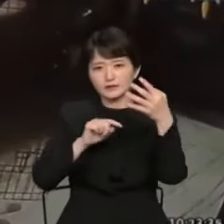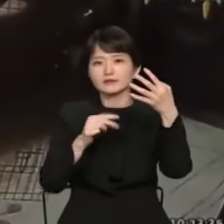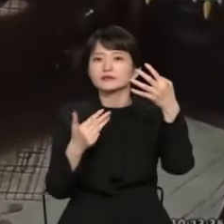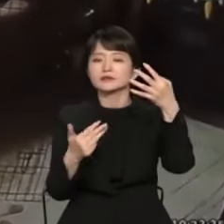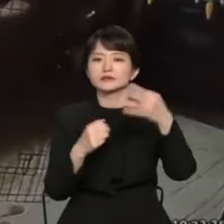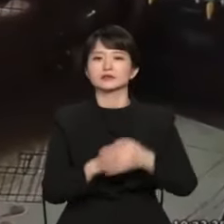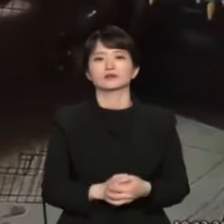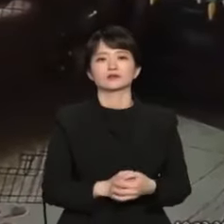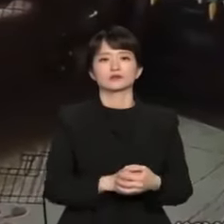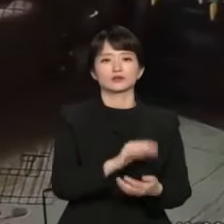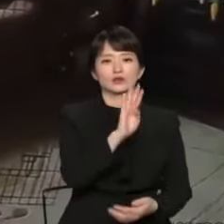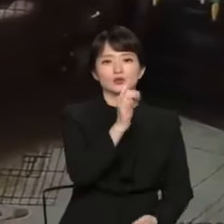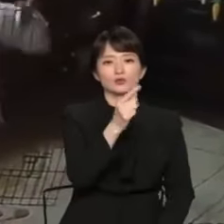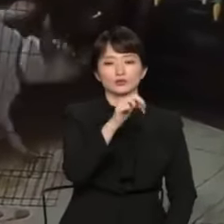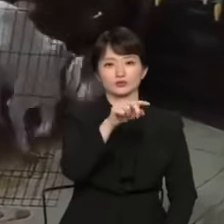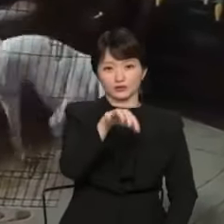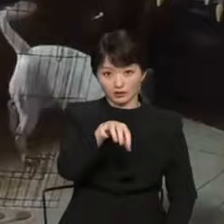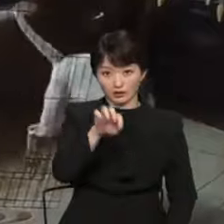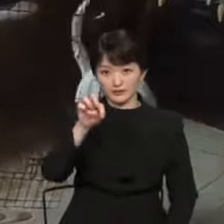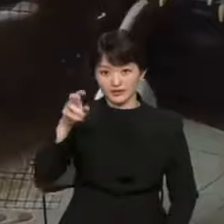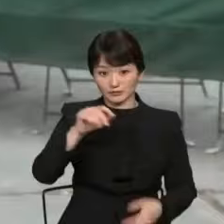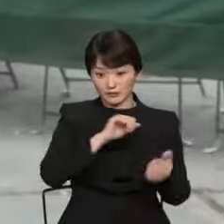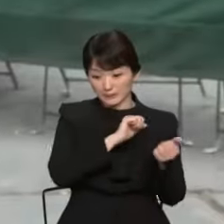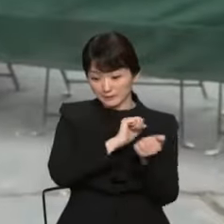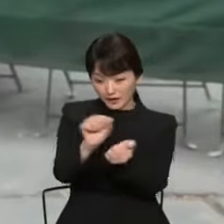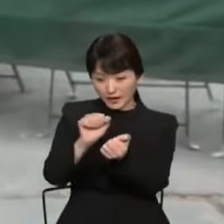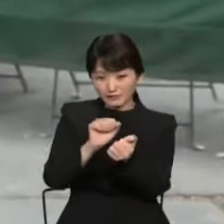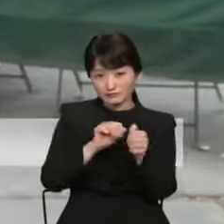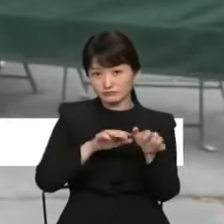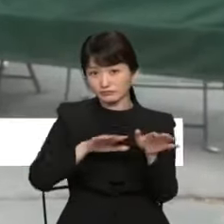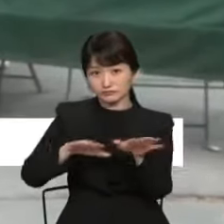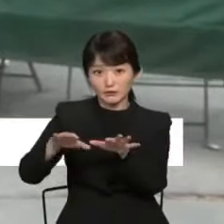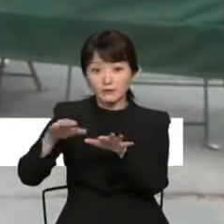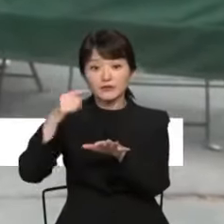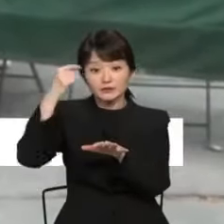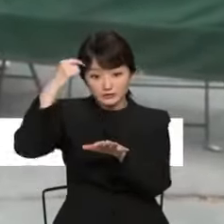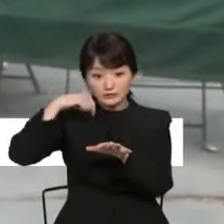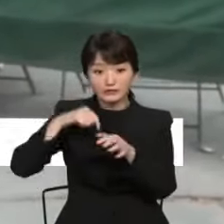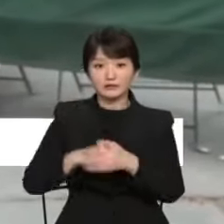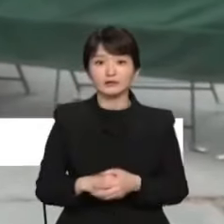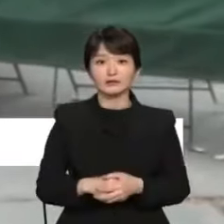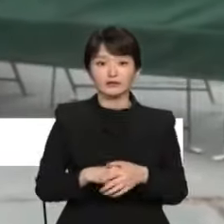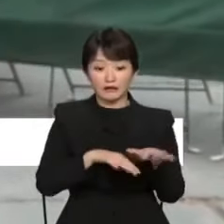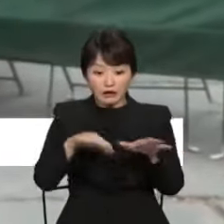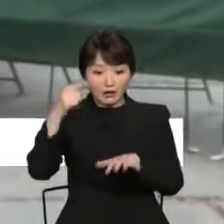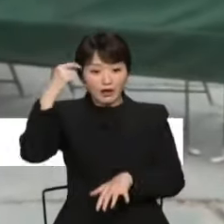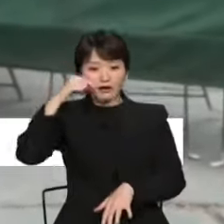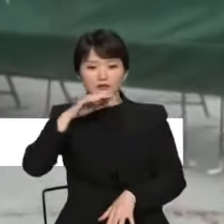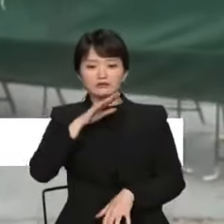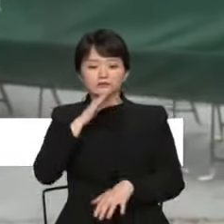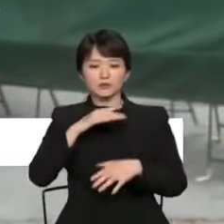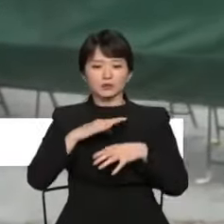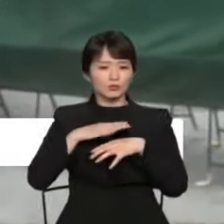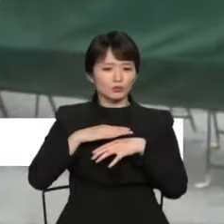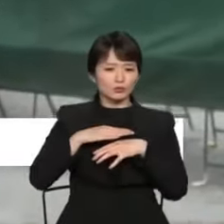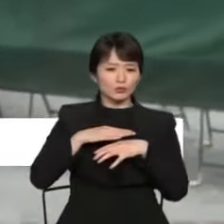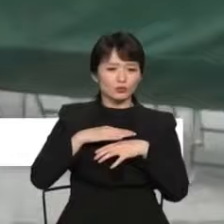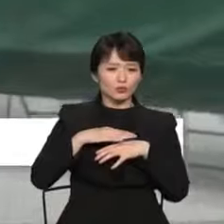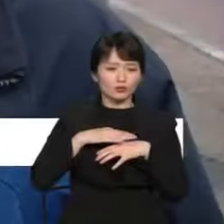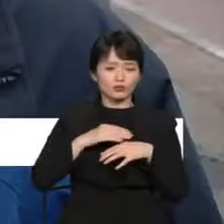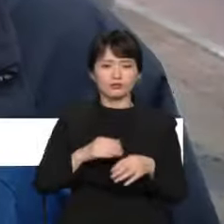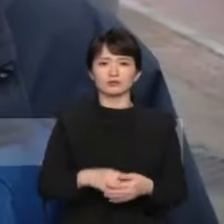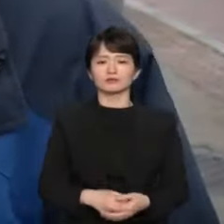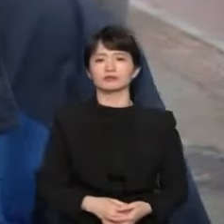보스턴과 필라델피아까지 진동이 감지됐습니다. I was scared. I've never felt one before because I grew up in New York and we don't really have them